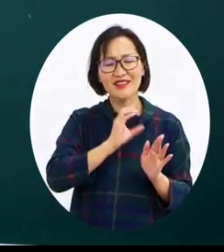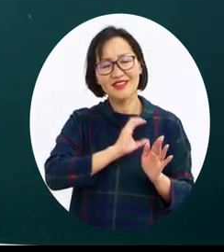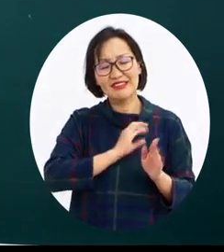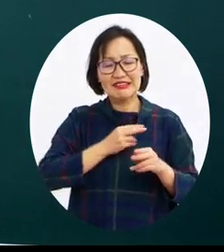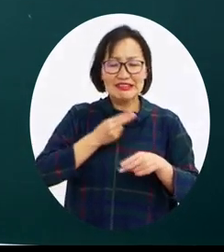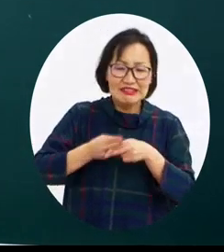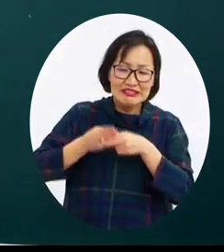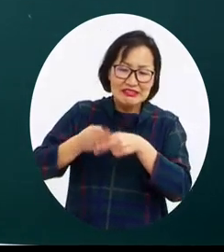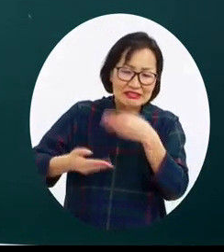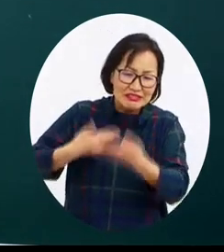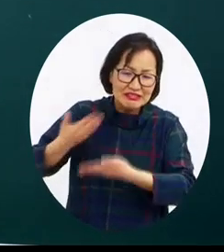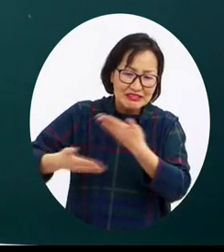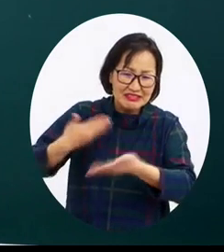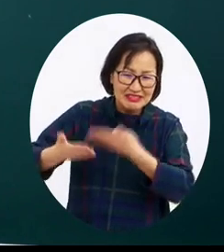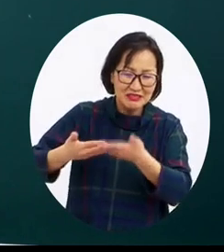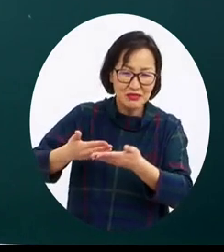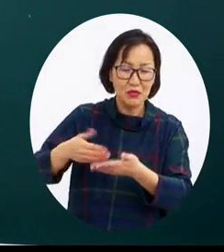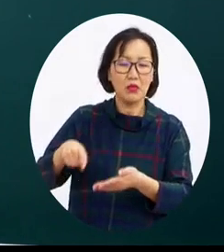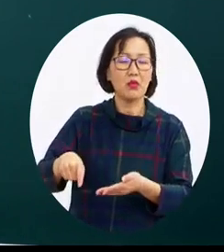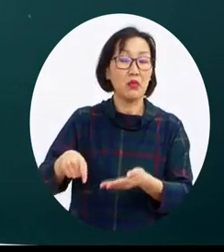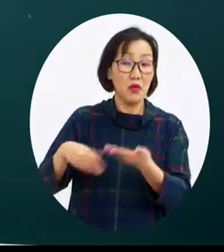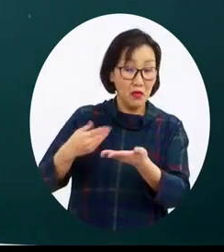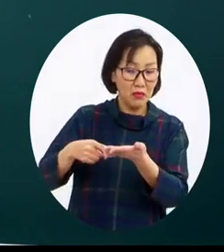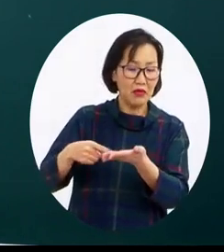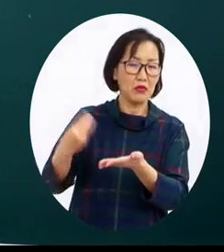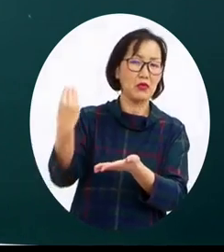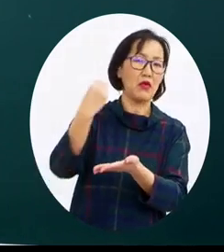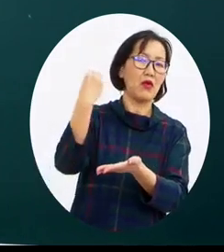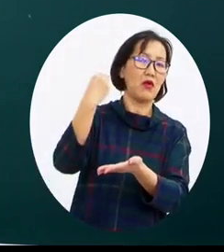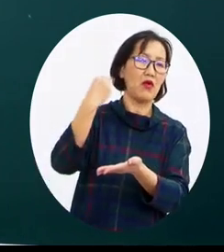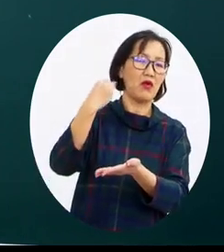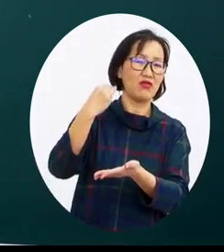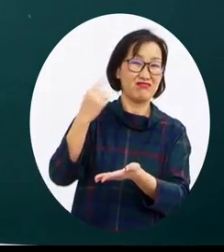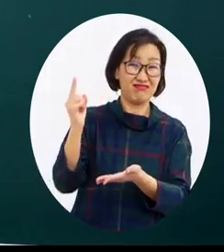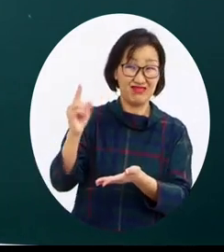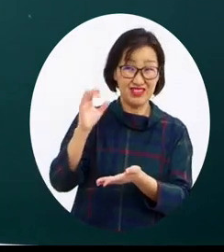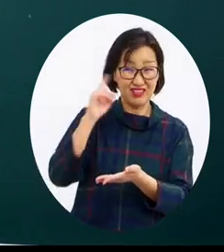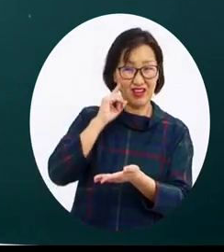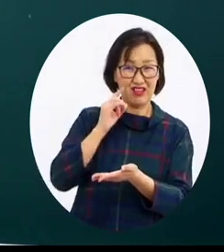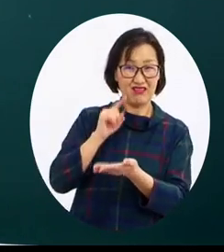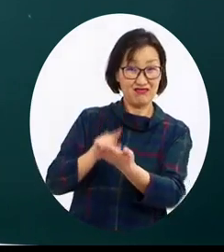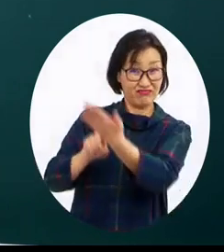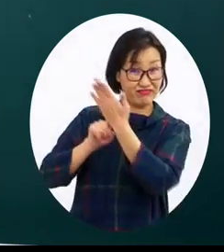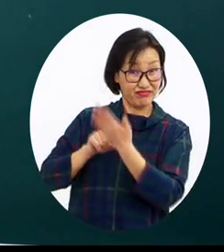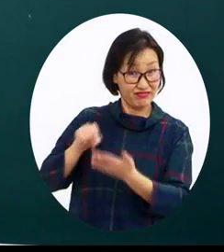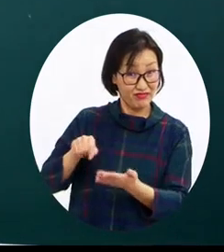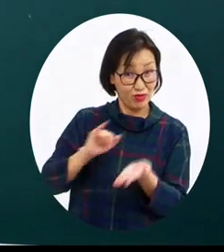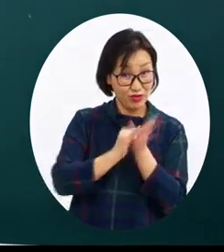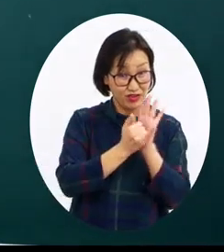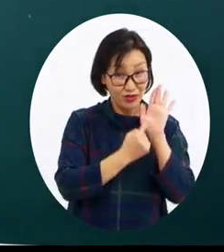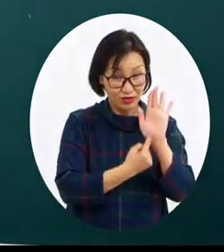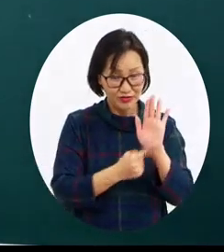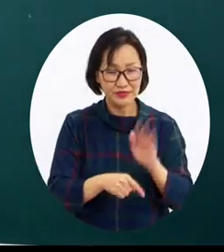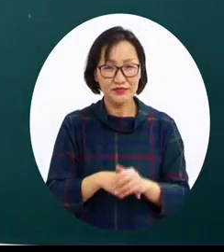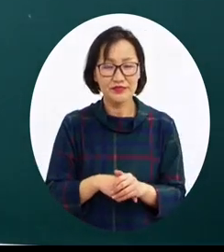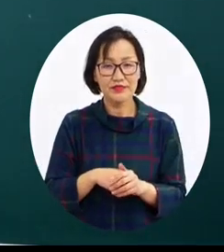сайн сайхан туслаад дэмжиэд явж байхад түүнийг тоохгүй байх гэсэн санаа байна тийм үү? За мөн